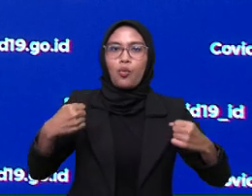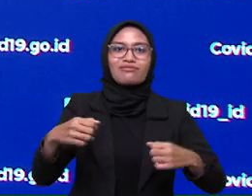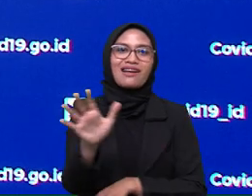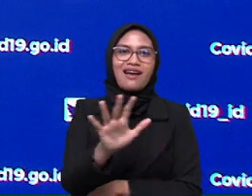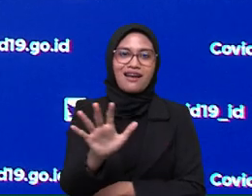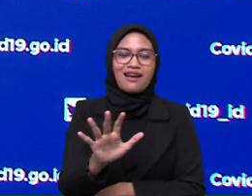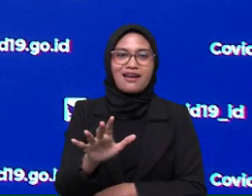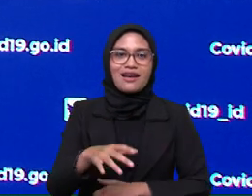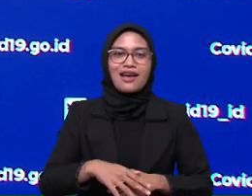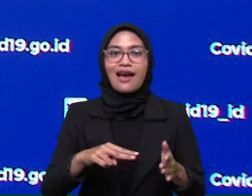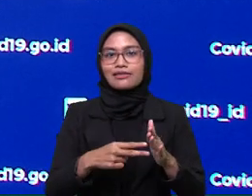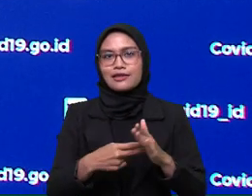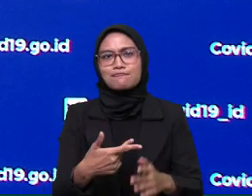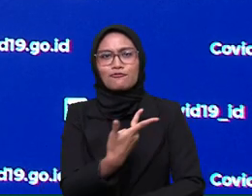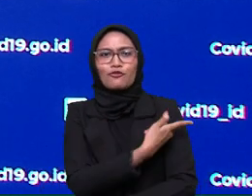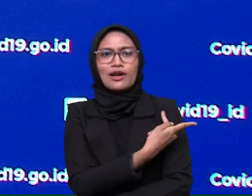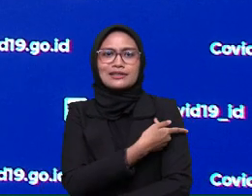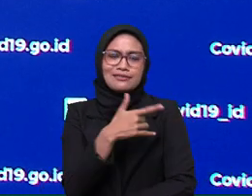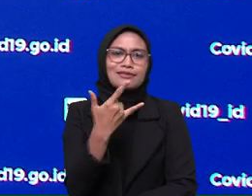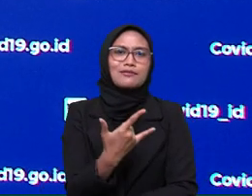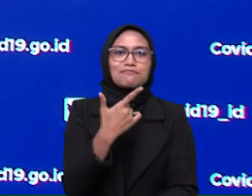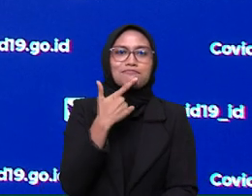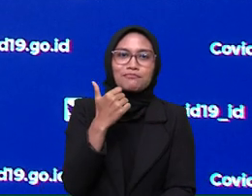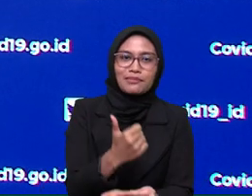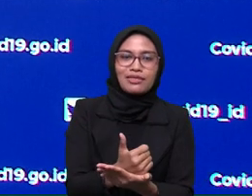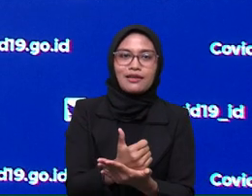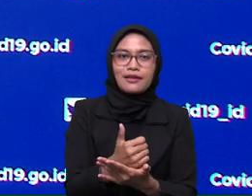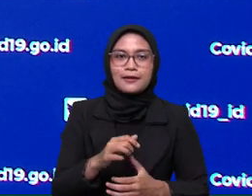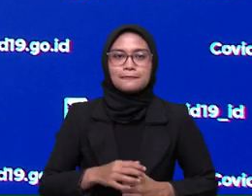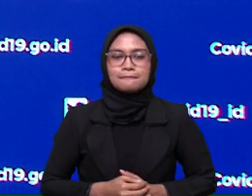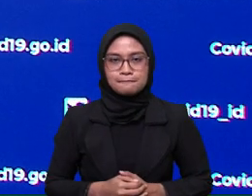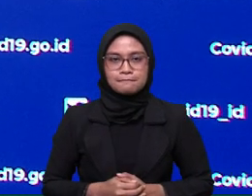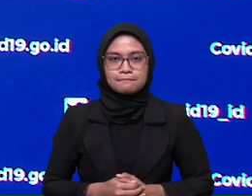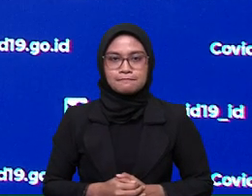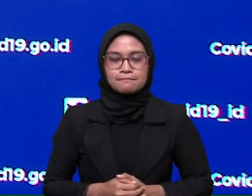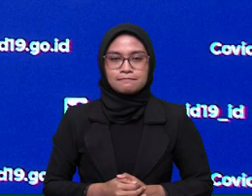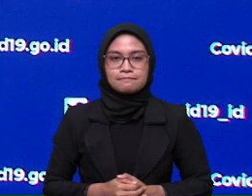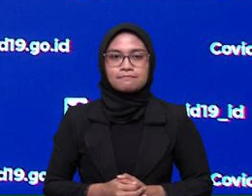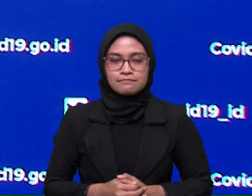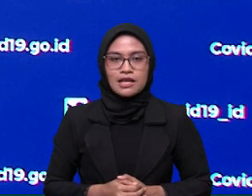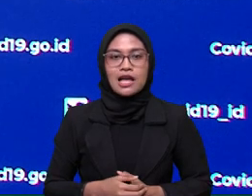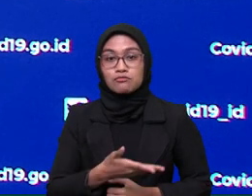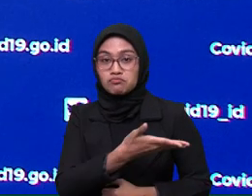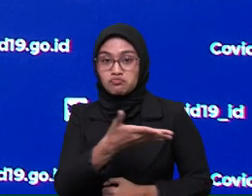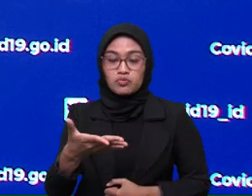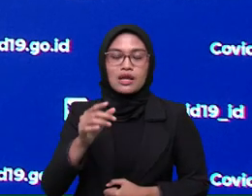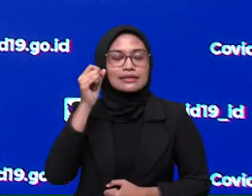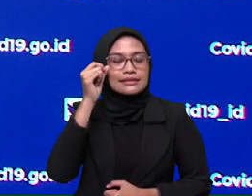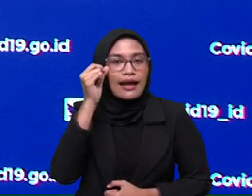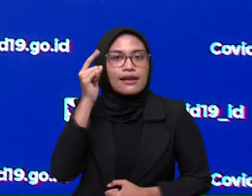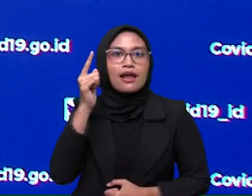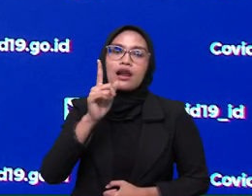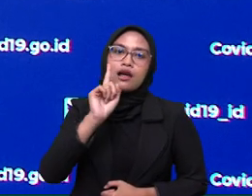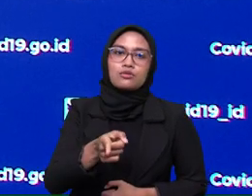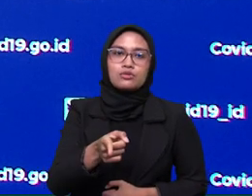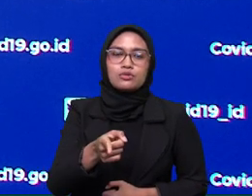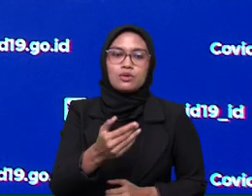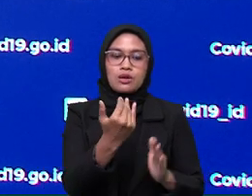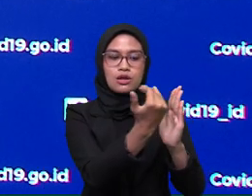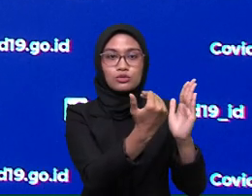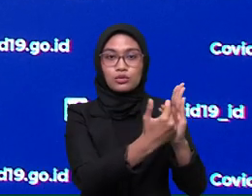sesuai dengan pembelajaran dalam menghadapi varian baru di masa lalu maka kita wajib kembali meningkatkan kesadaran pribadi menjalankan